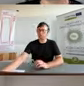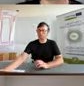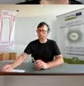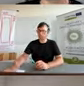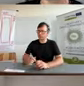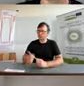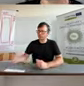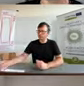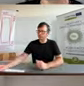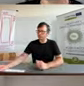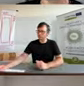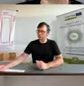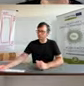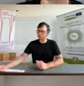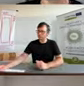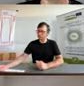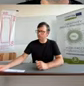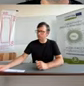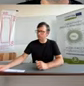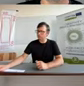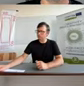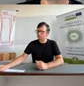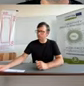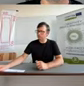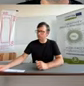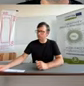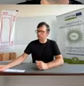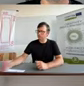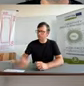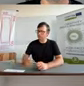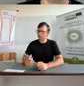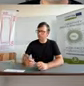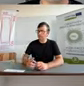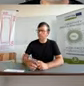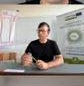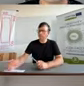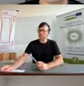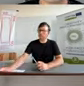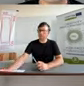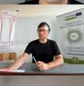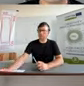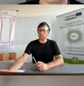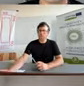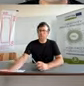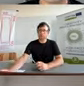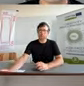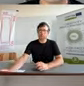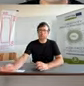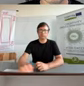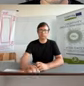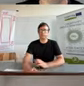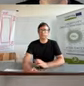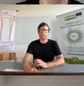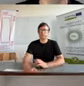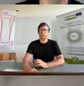ein Zufall, dass wir genau bei diesem Digitalisierungs- oder Produkt dann auch auf den 3D-Druck zurückgreifen